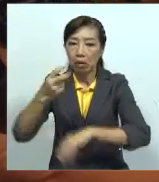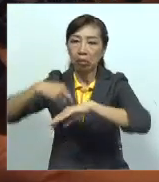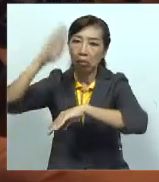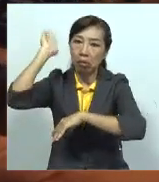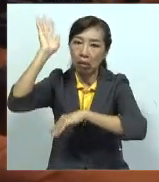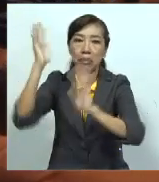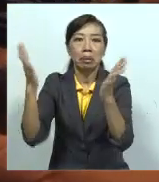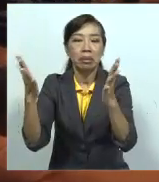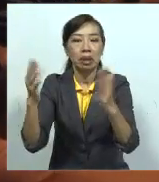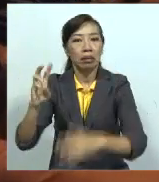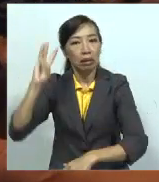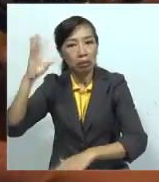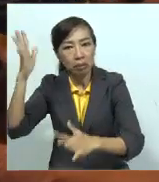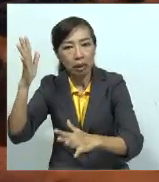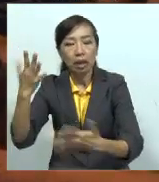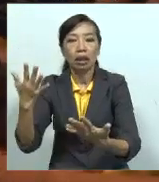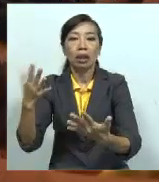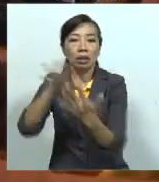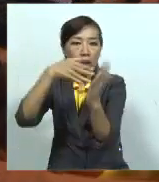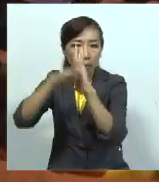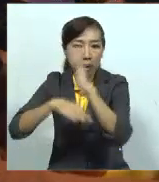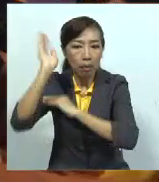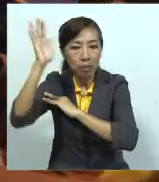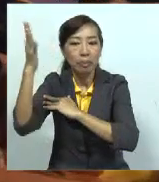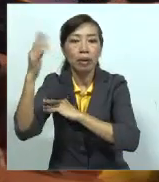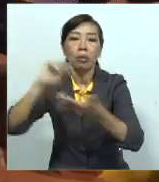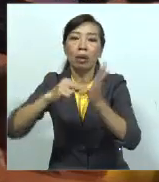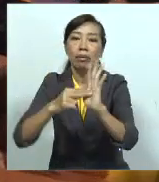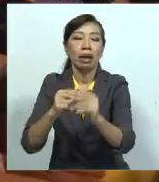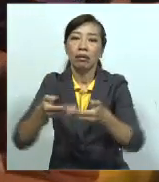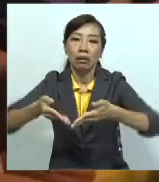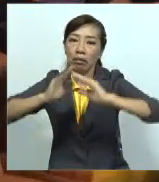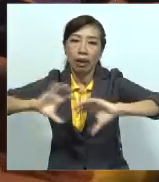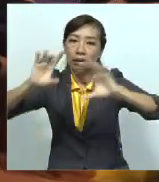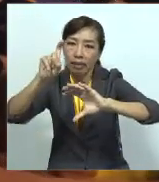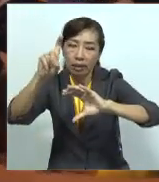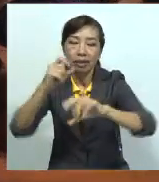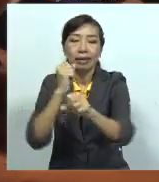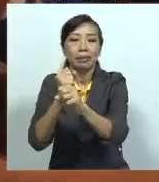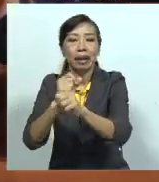ายยังไม่ได้แถลงนโยบายก็ยังไม่ได้ทำงานทุกอย่างมันเป็นคิวของมันอย่างนั้น